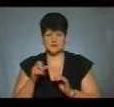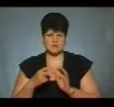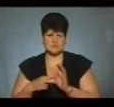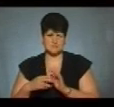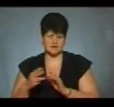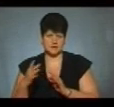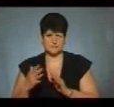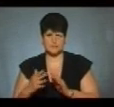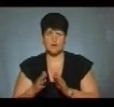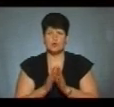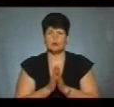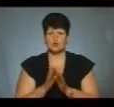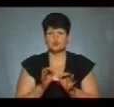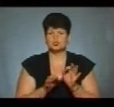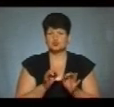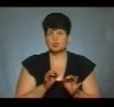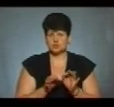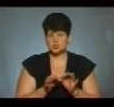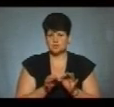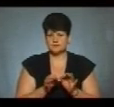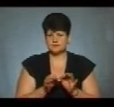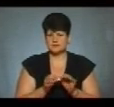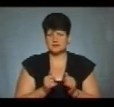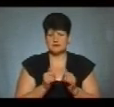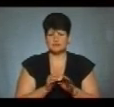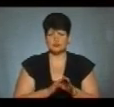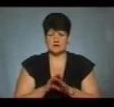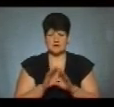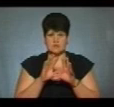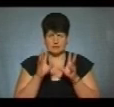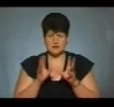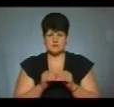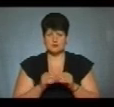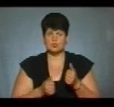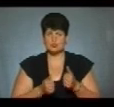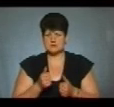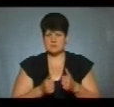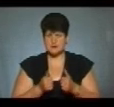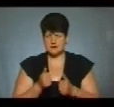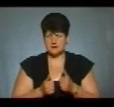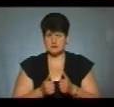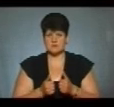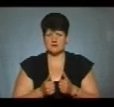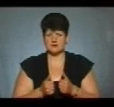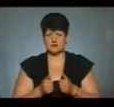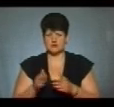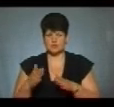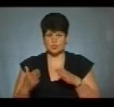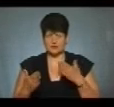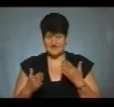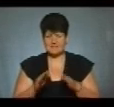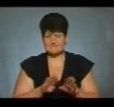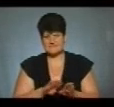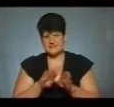07/573, прошу суд для дотримання принципу змагальності та рівності сторін відкласти